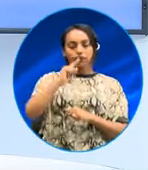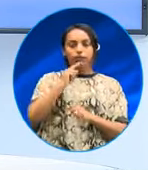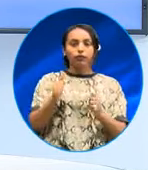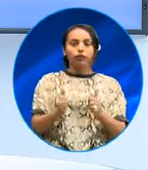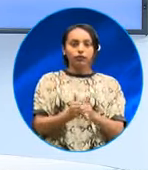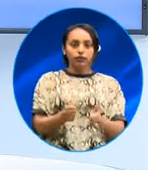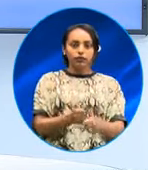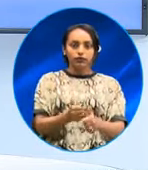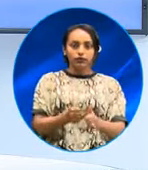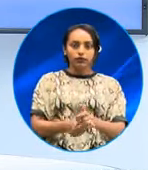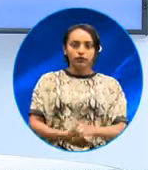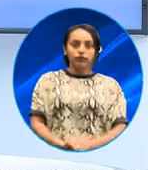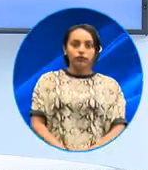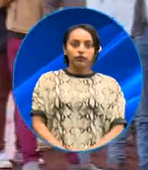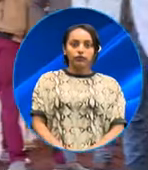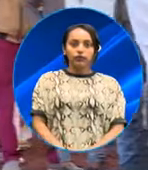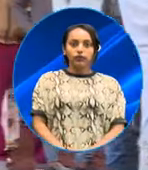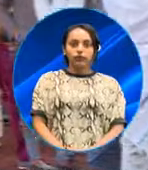አብረን እንከታተለው።